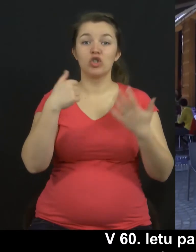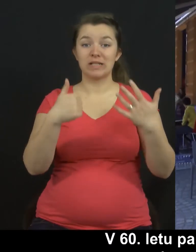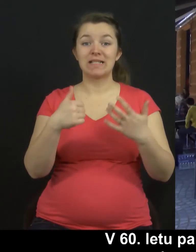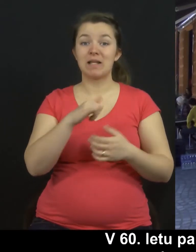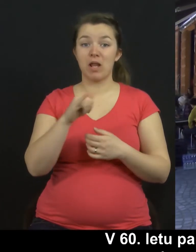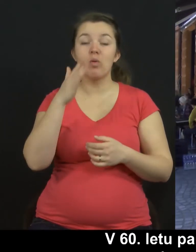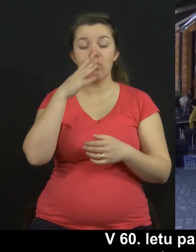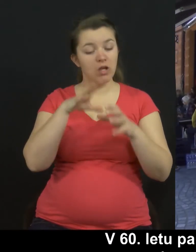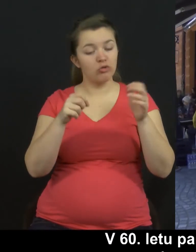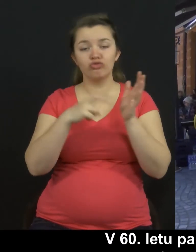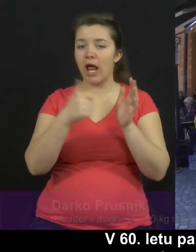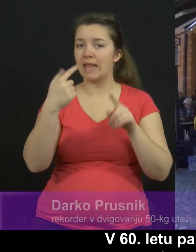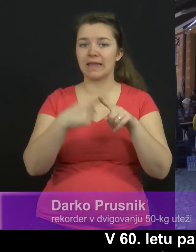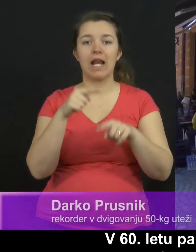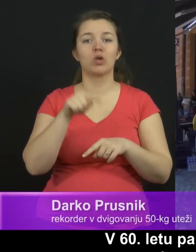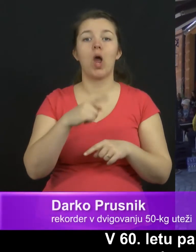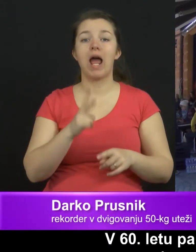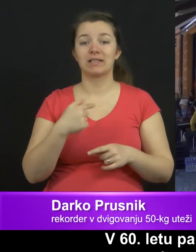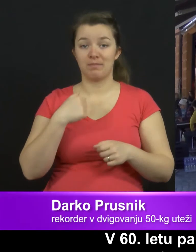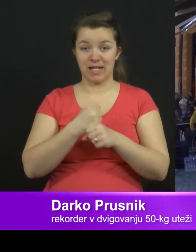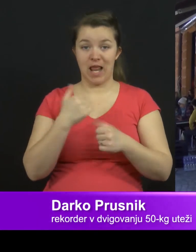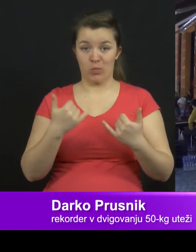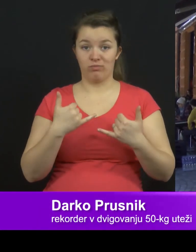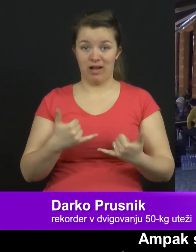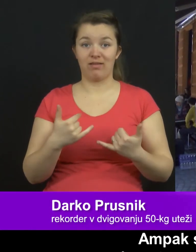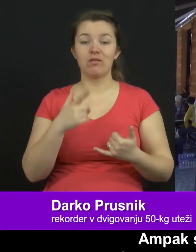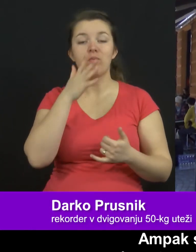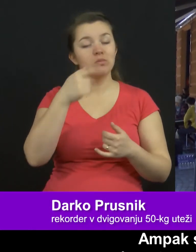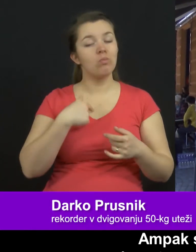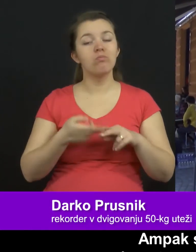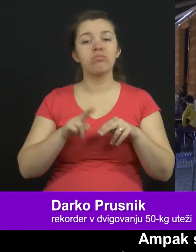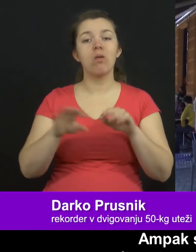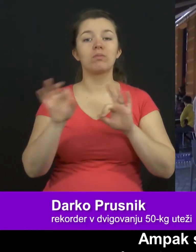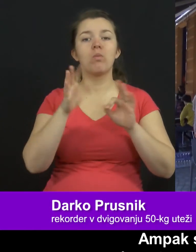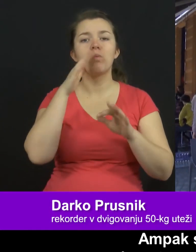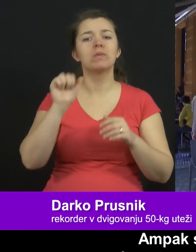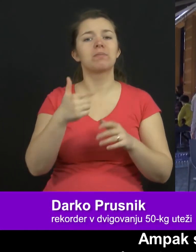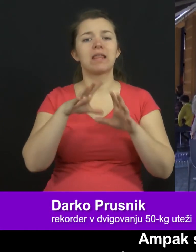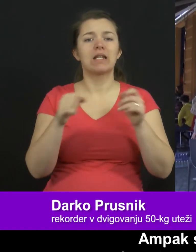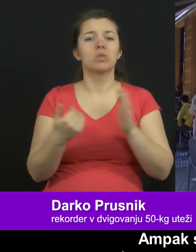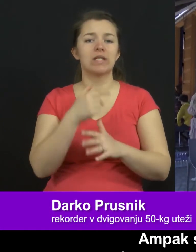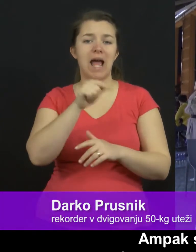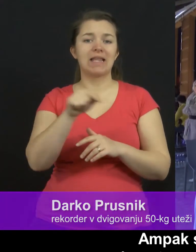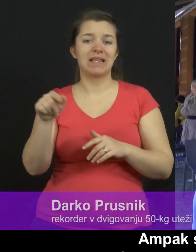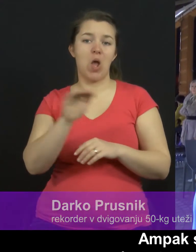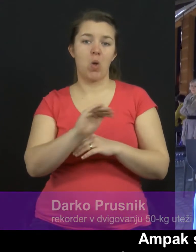V 60. letu bom pa naredil še enkrat tole, kar sem danes delal, ampak se bom bolj pripravil, pa bom spet